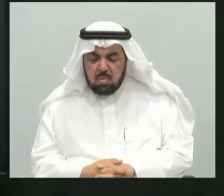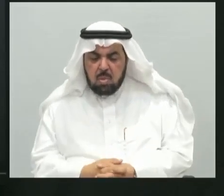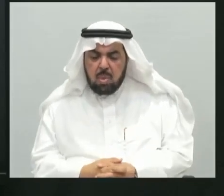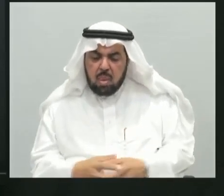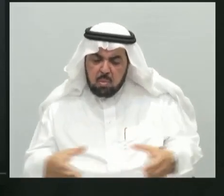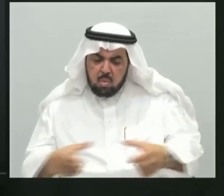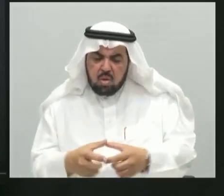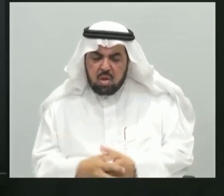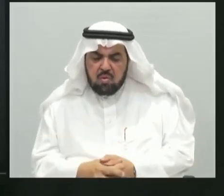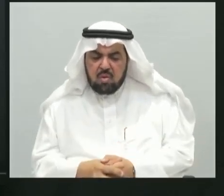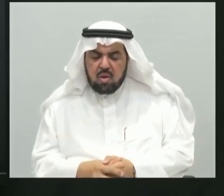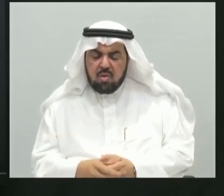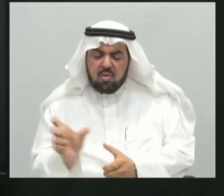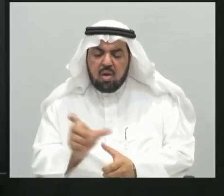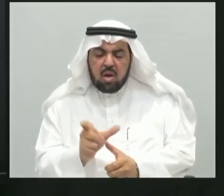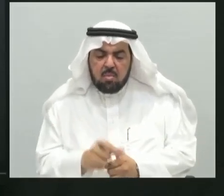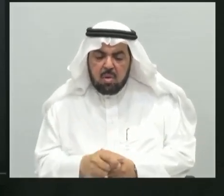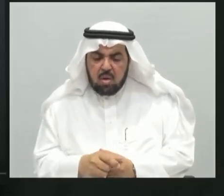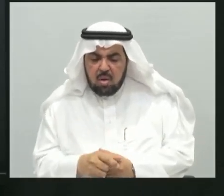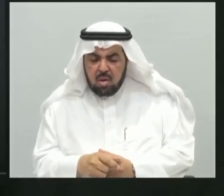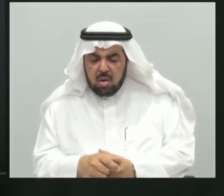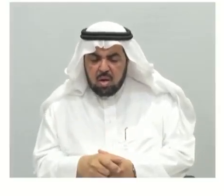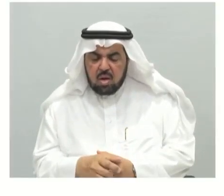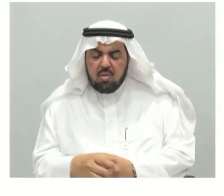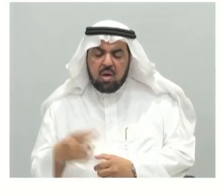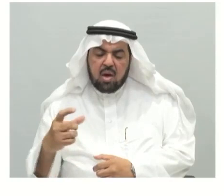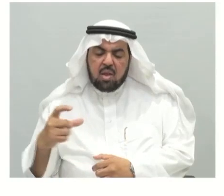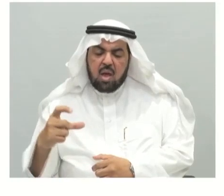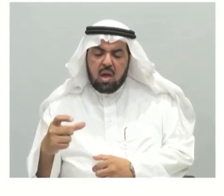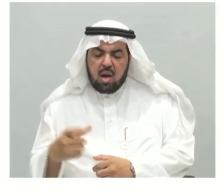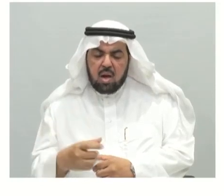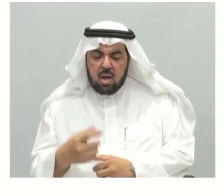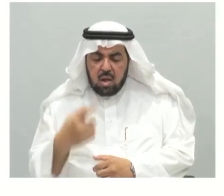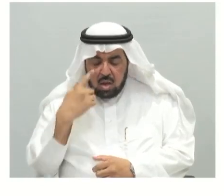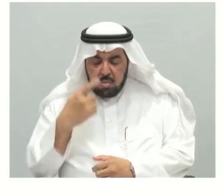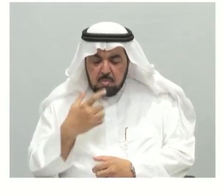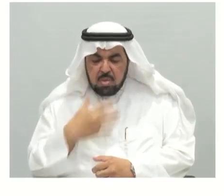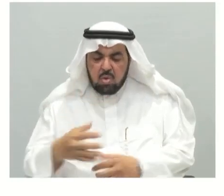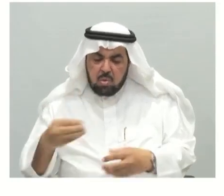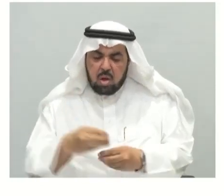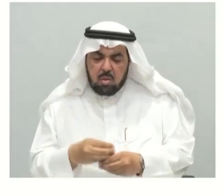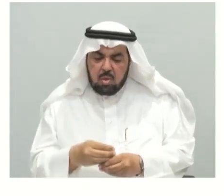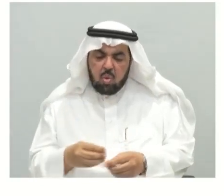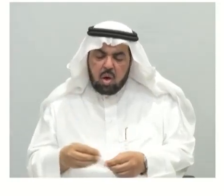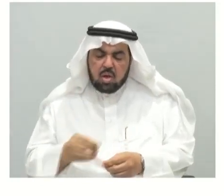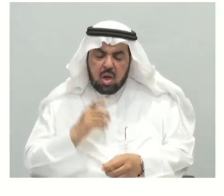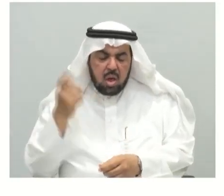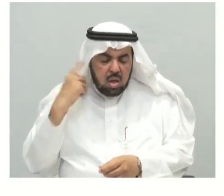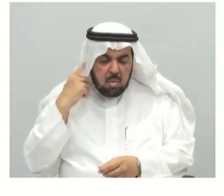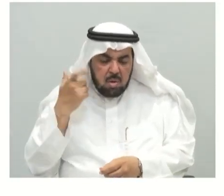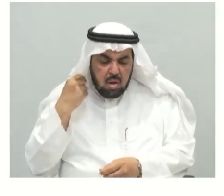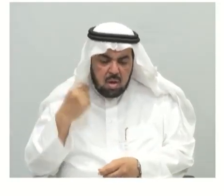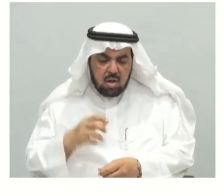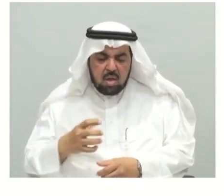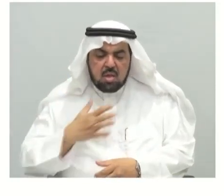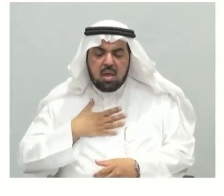متفقه في الكلمات نلاحظ في الفقره دي العين البسيطه والعين المركبه والغشاء الطبلي جميعها من